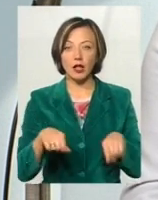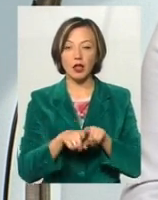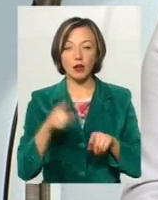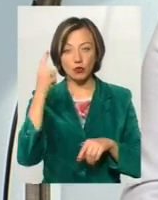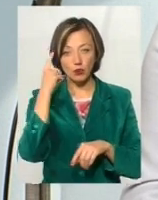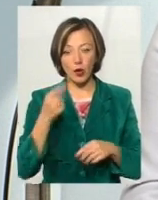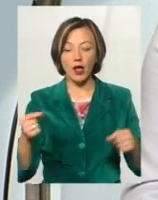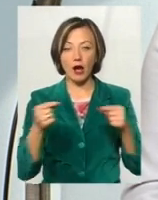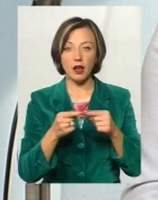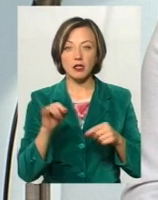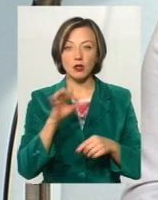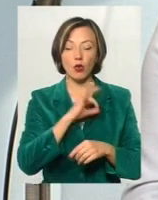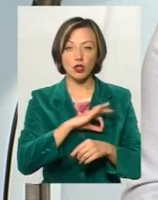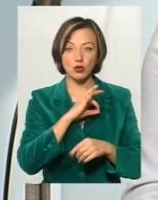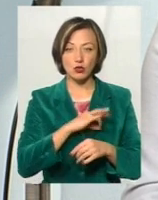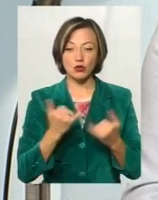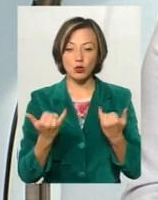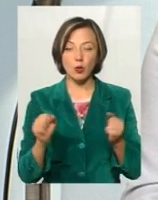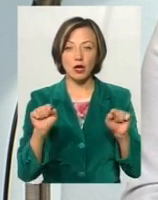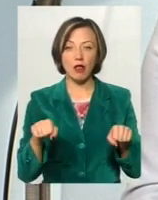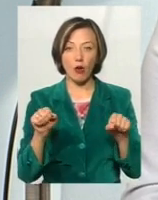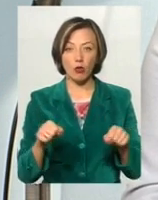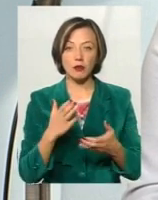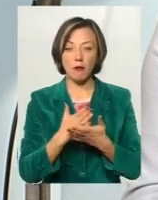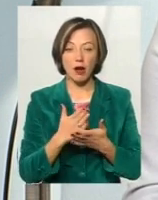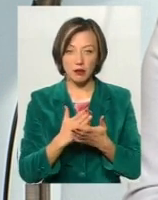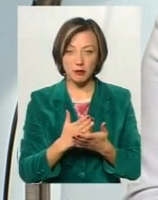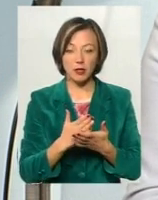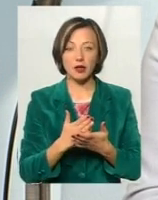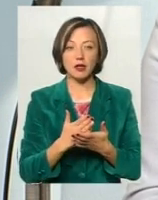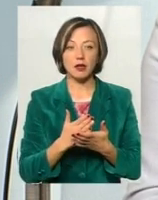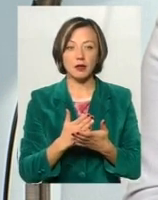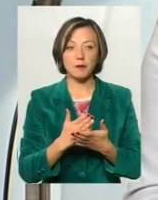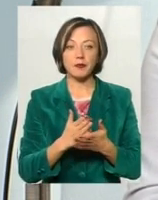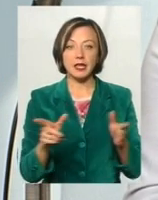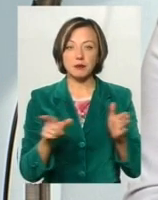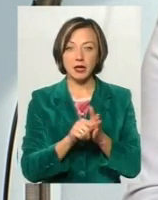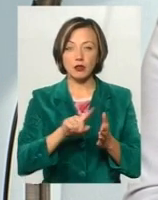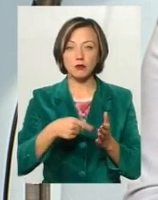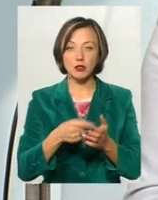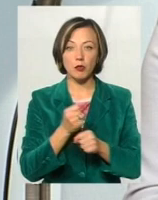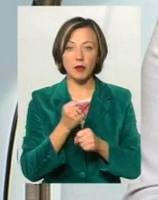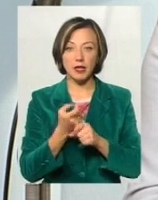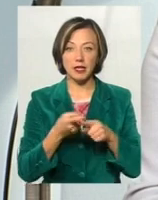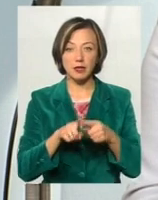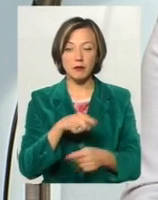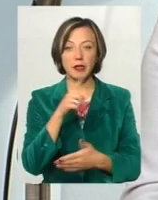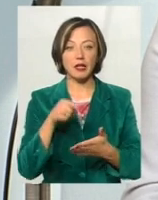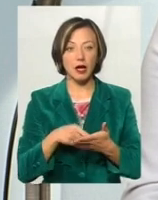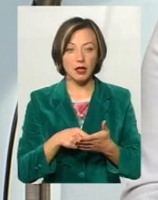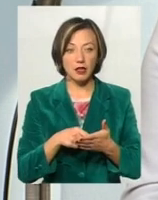що якраз от користуючись сьогодні нагодою, ми будемо мати можливість спільно із містом попрацювати над зазначеним